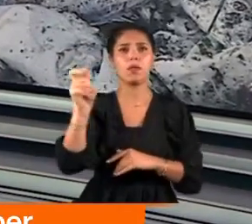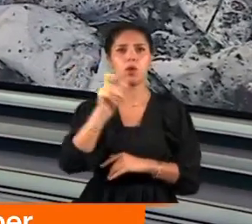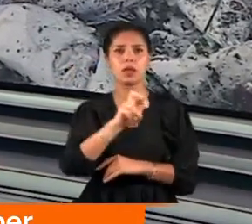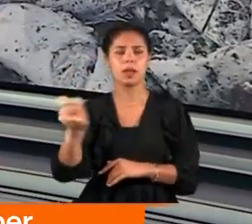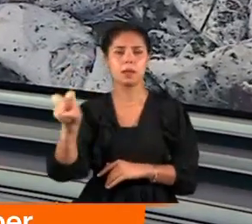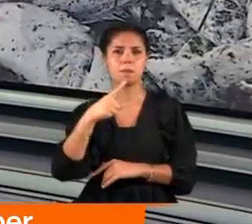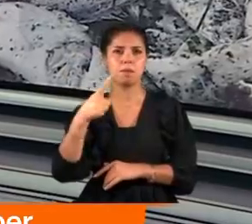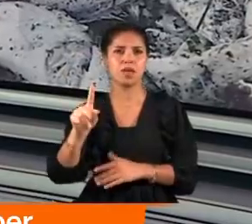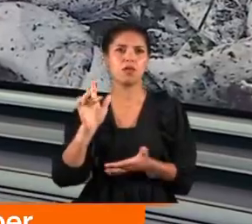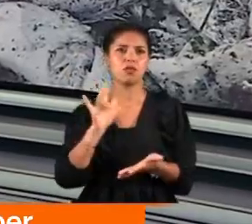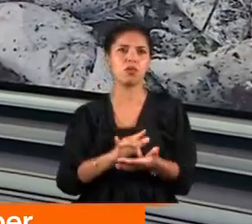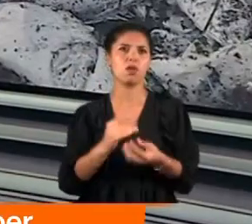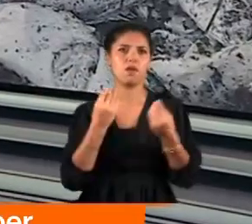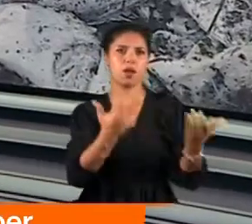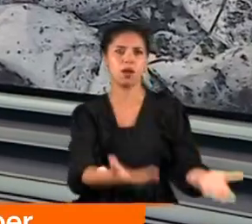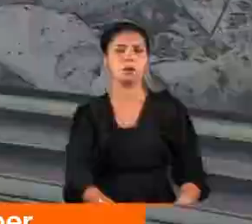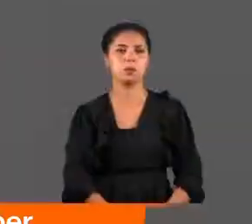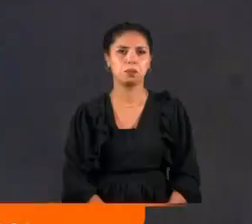lira ceza kesti.